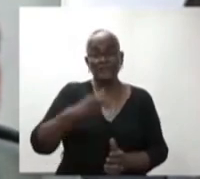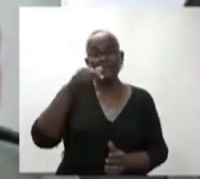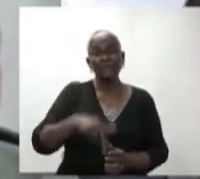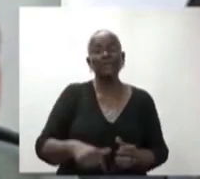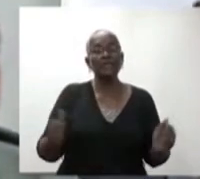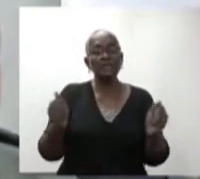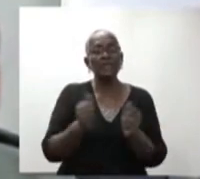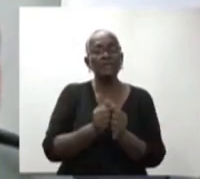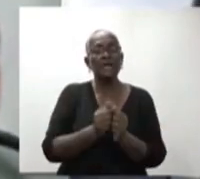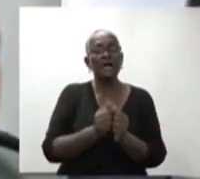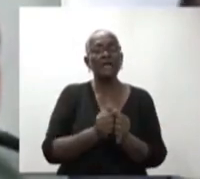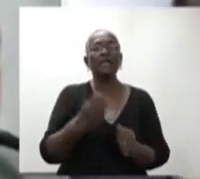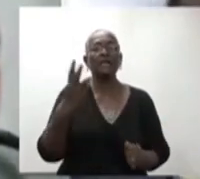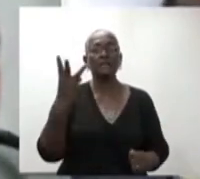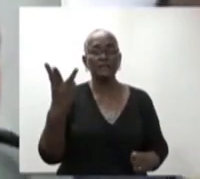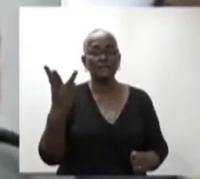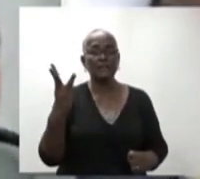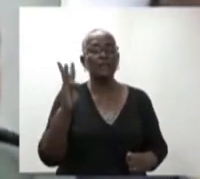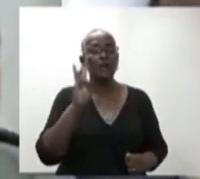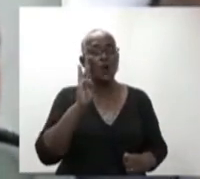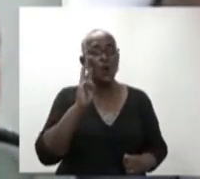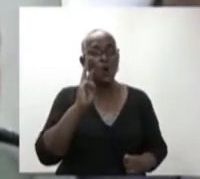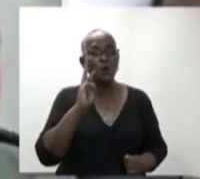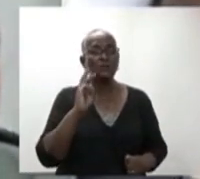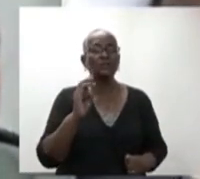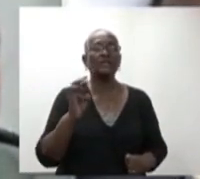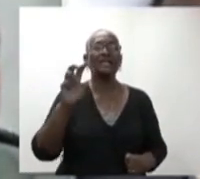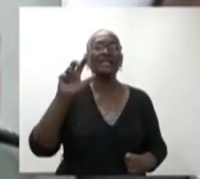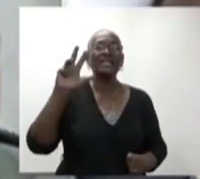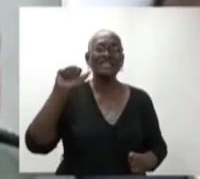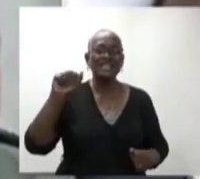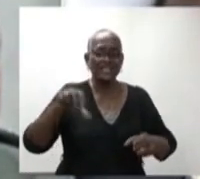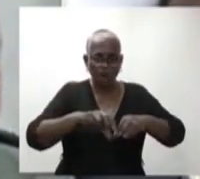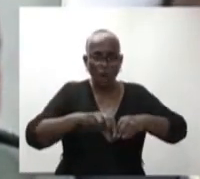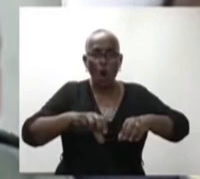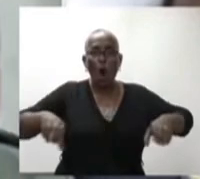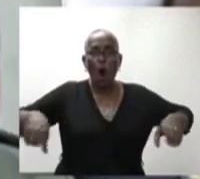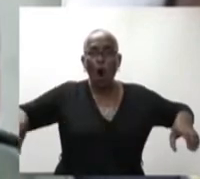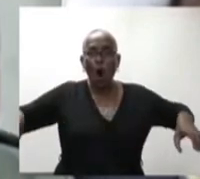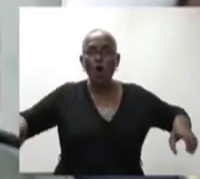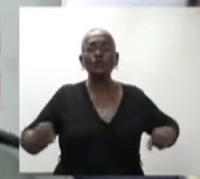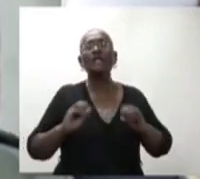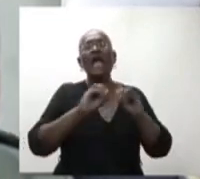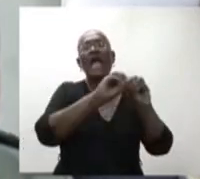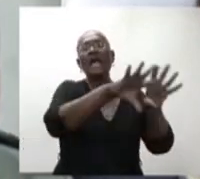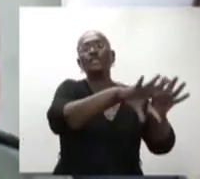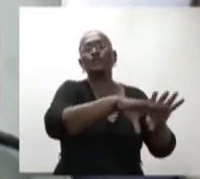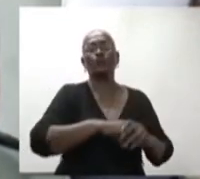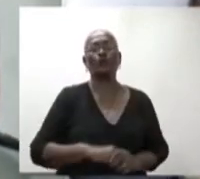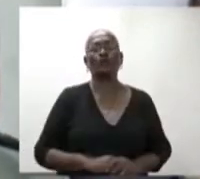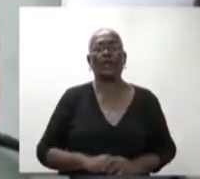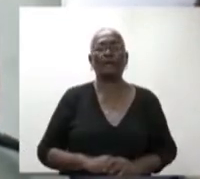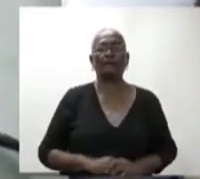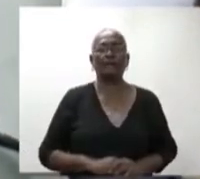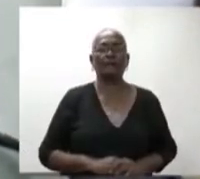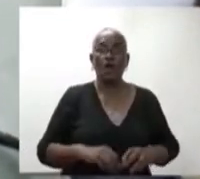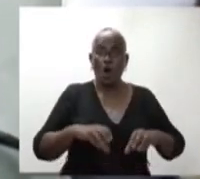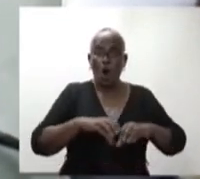liefst 390.000 kubieke meter hout geëxporteerd met